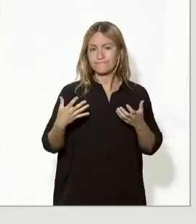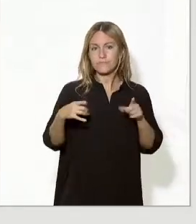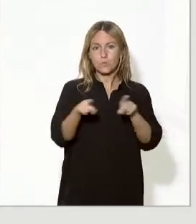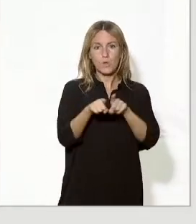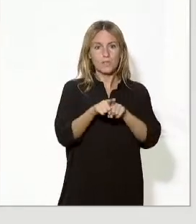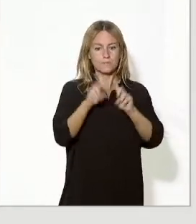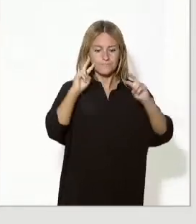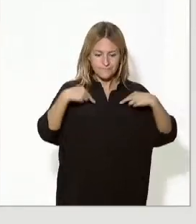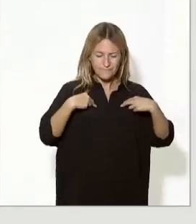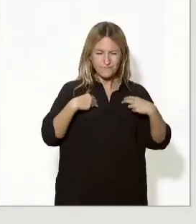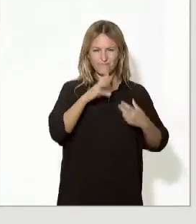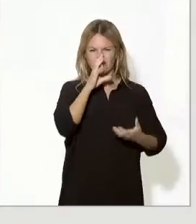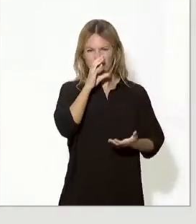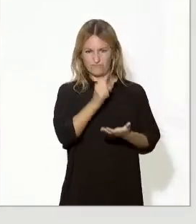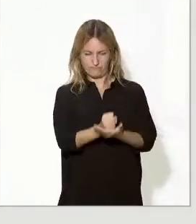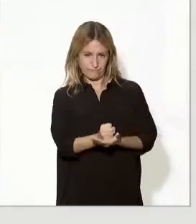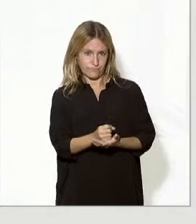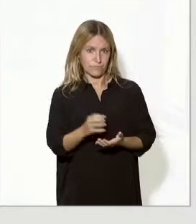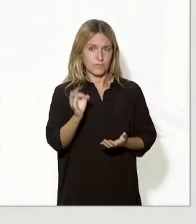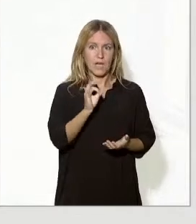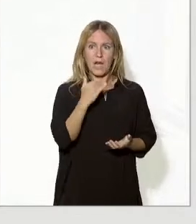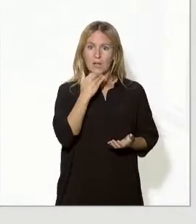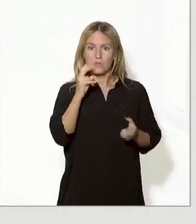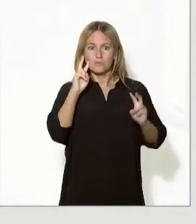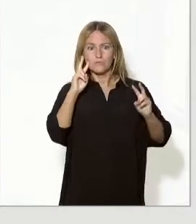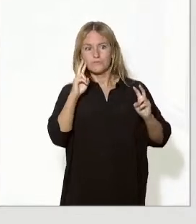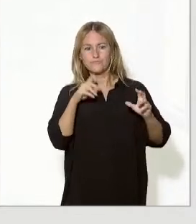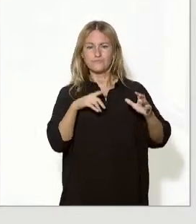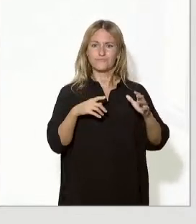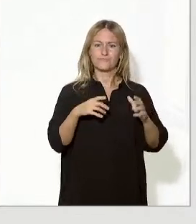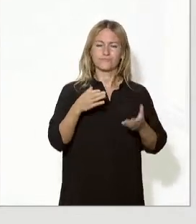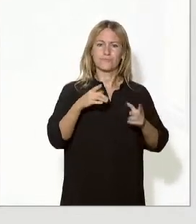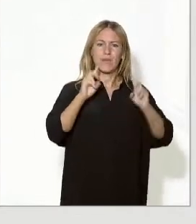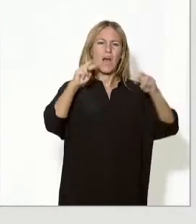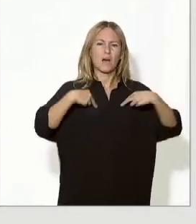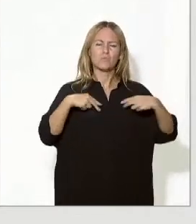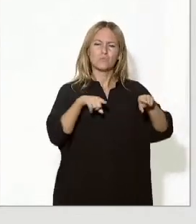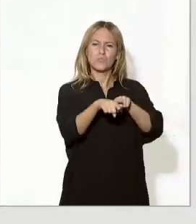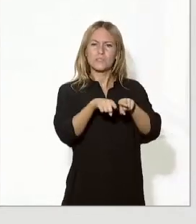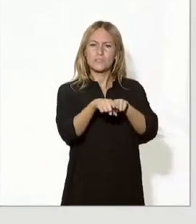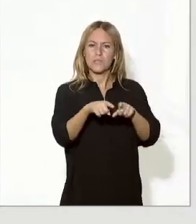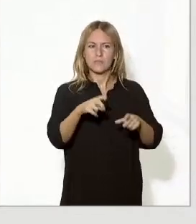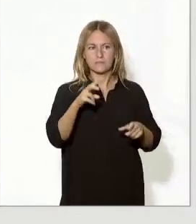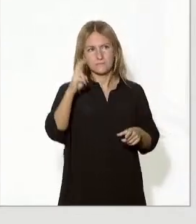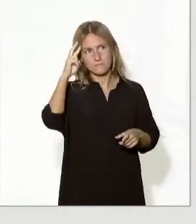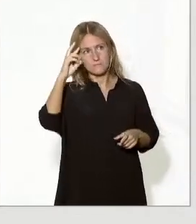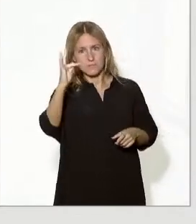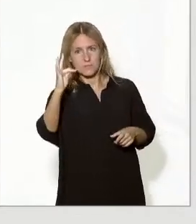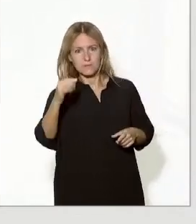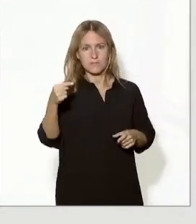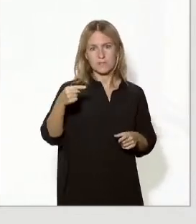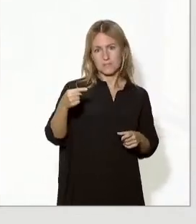d'autocrítica en la seva gestió i en la seva decisió política de formar aquesta majoria?